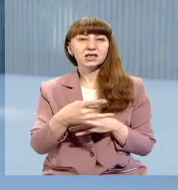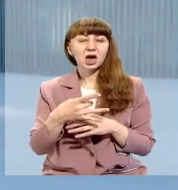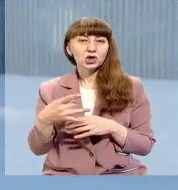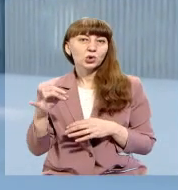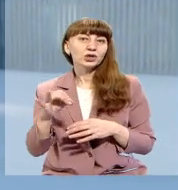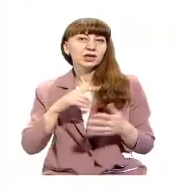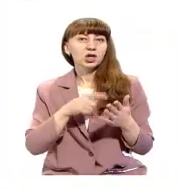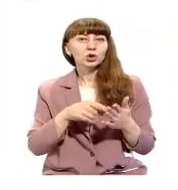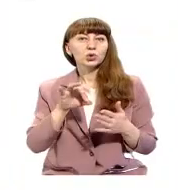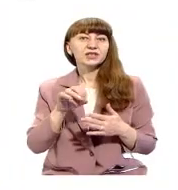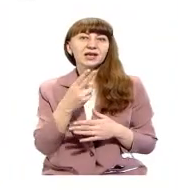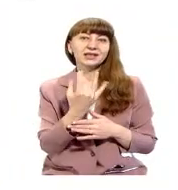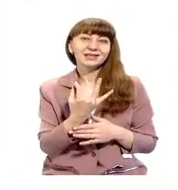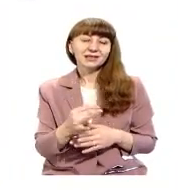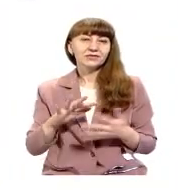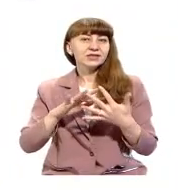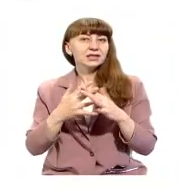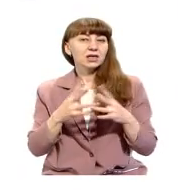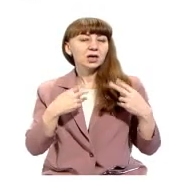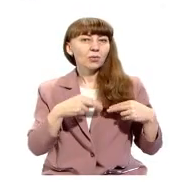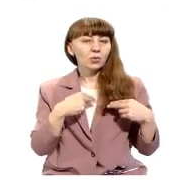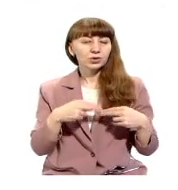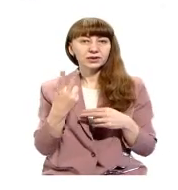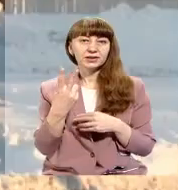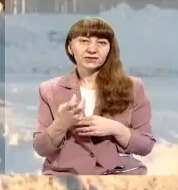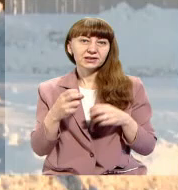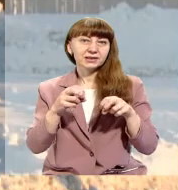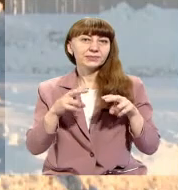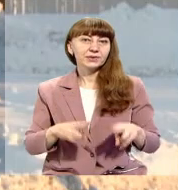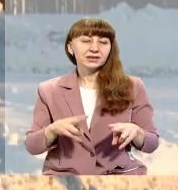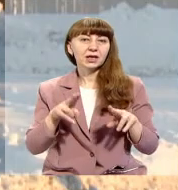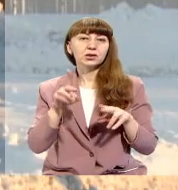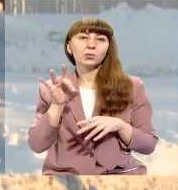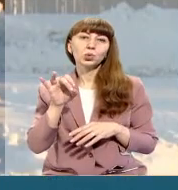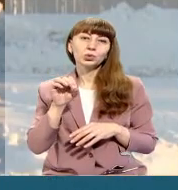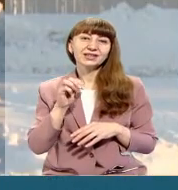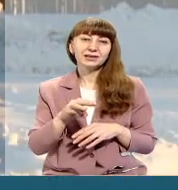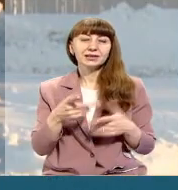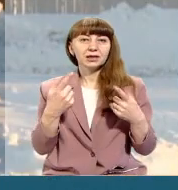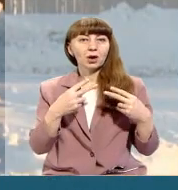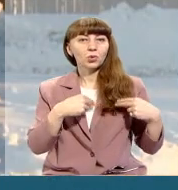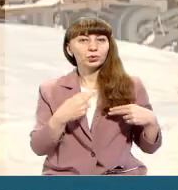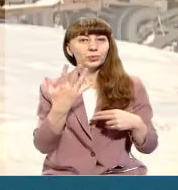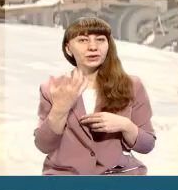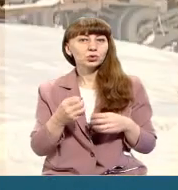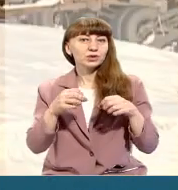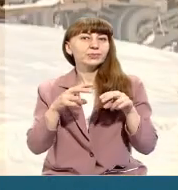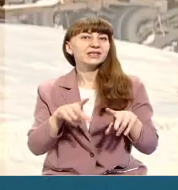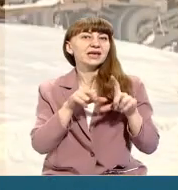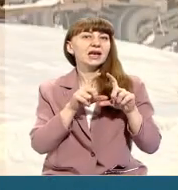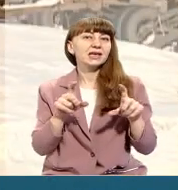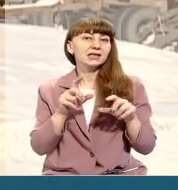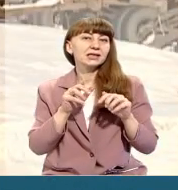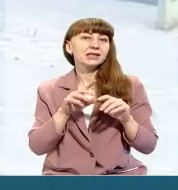и городских станций все округах действует более 200 специальных пунктов где работают более 500 специалистов